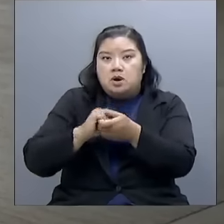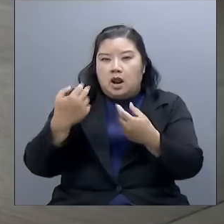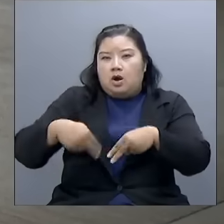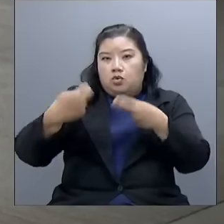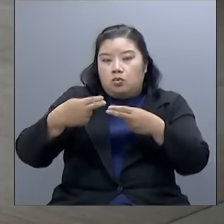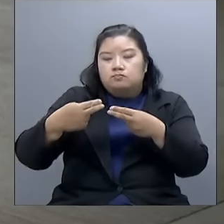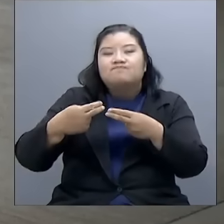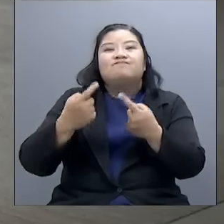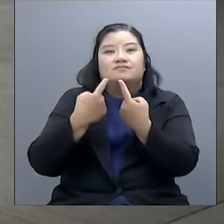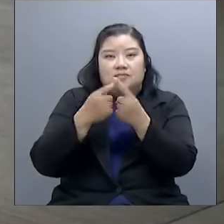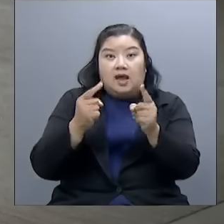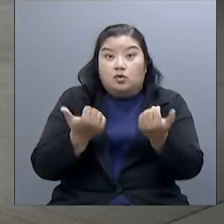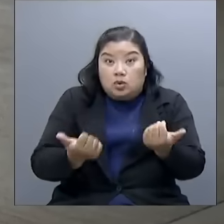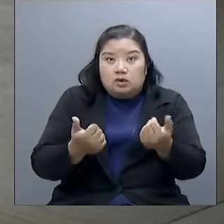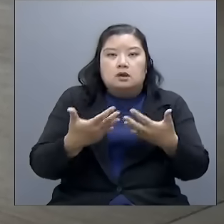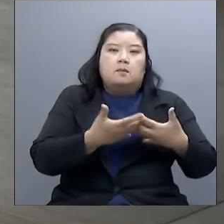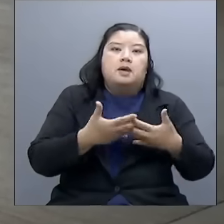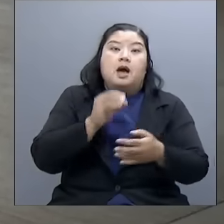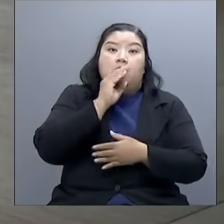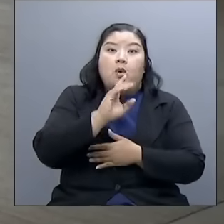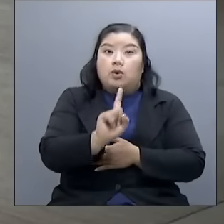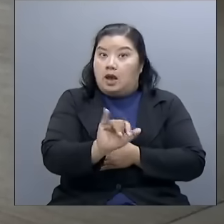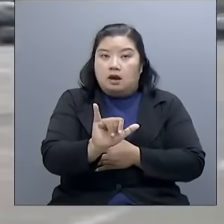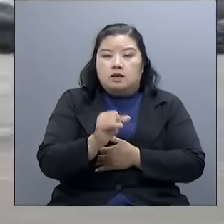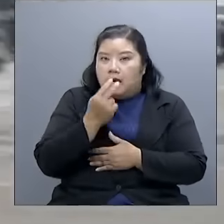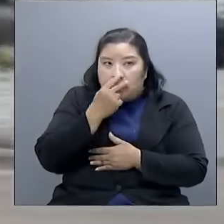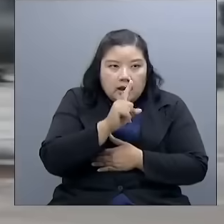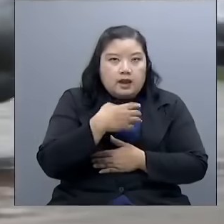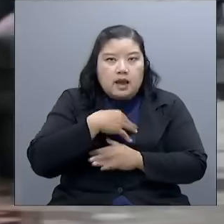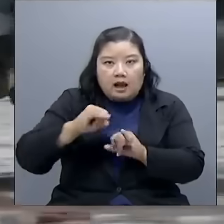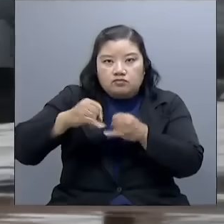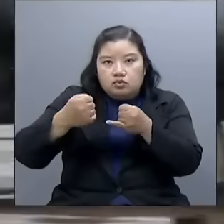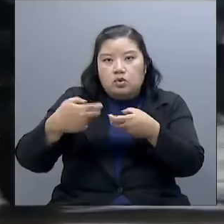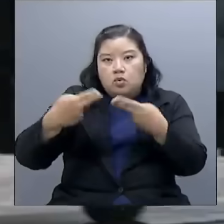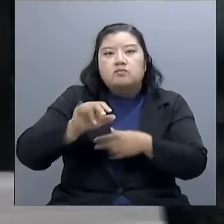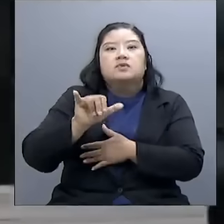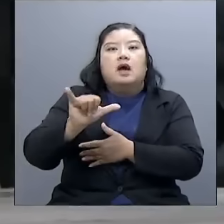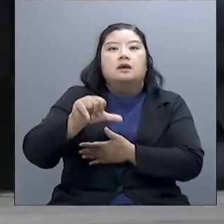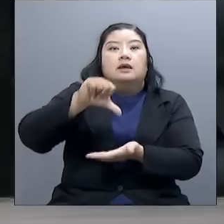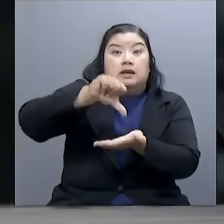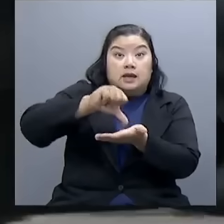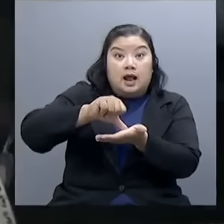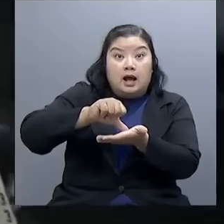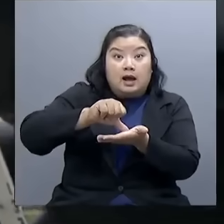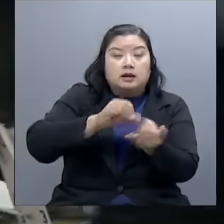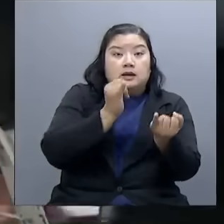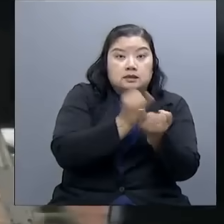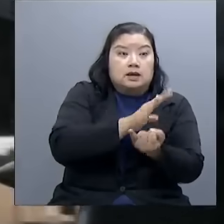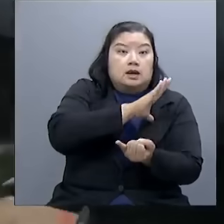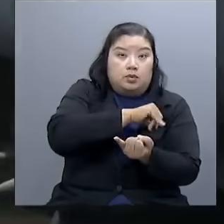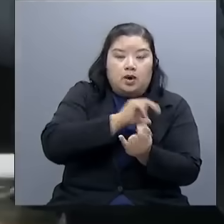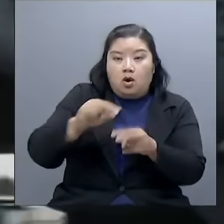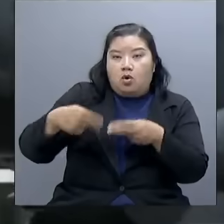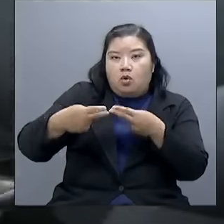แต่ปัจจุบันสหรัฐย้ำค่ะว่ายังไม่พบสัญญาณที่บ่งชี้นะคะว่าอิหร่านจะกระโจนเข้าร่วมทำสงคราม